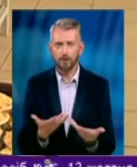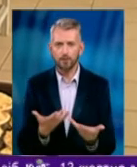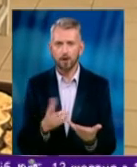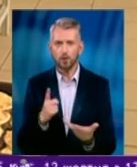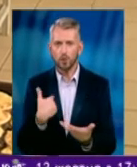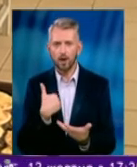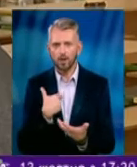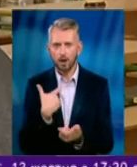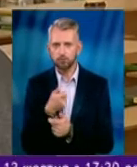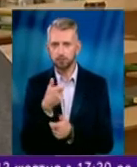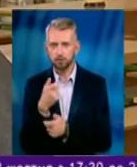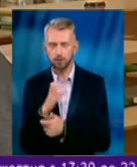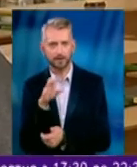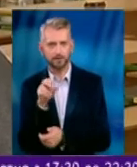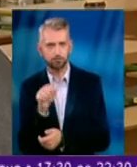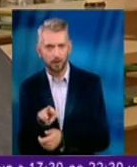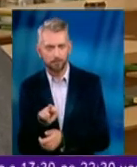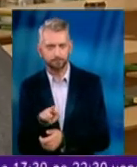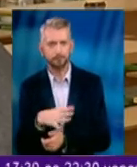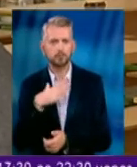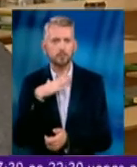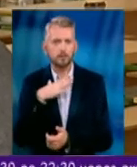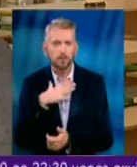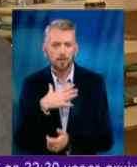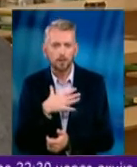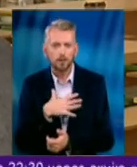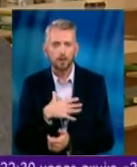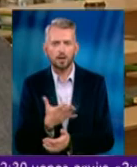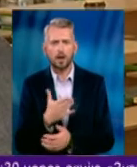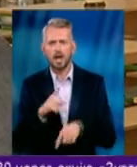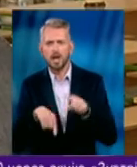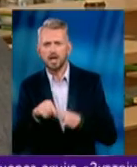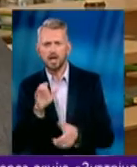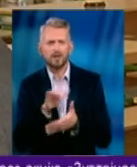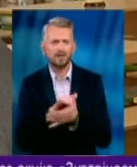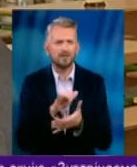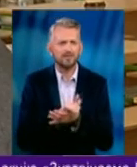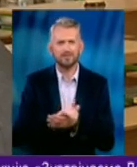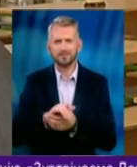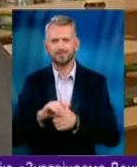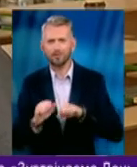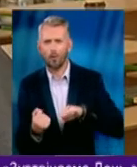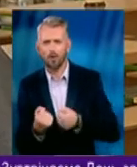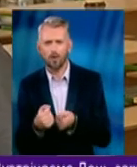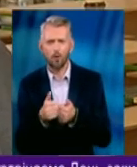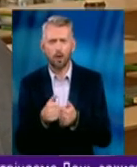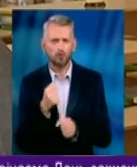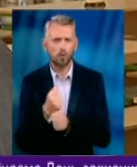я спам надсилаю. Вдалося, змогли на рідні, друзі, знайомі друзів, колеги по